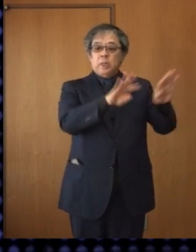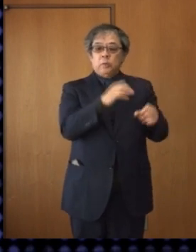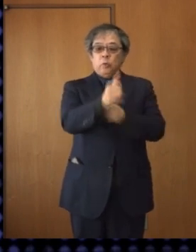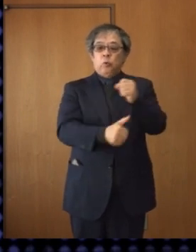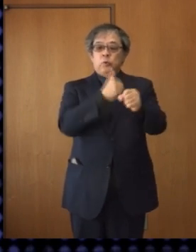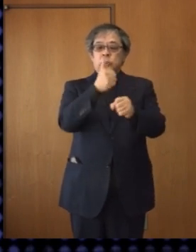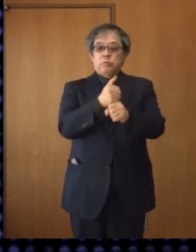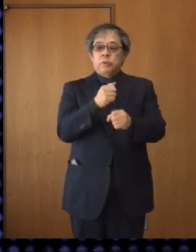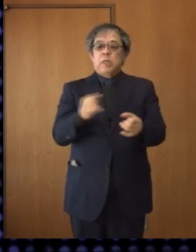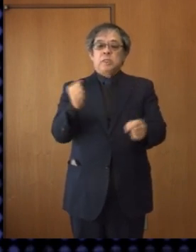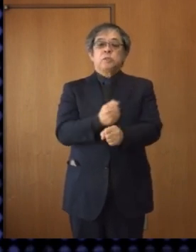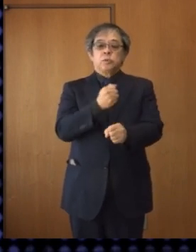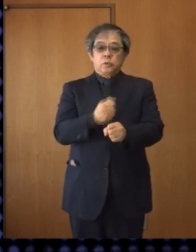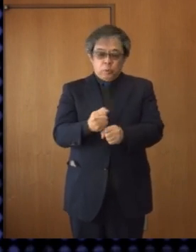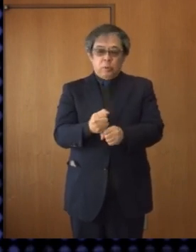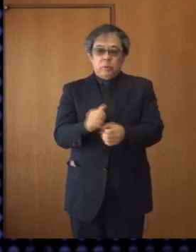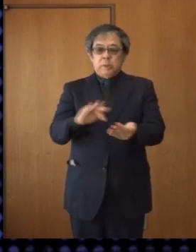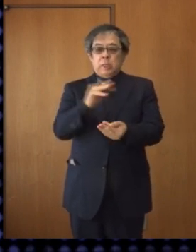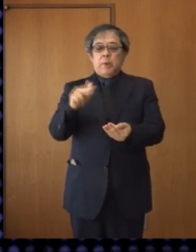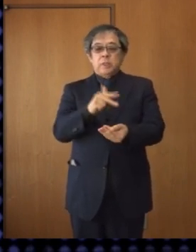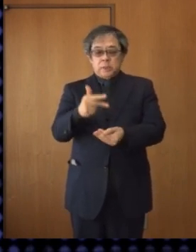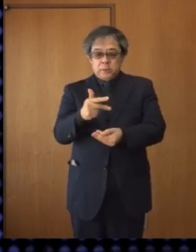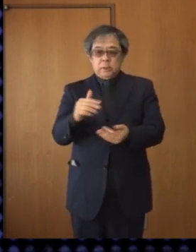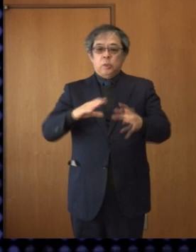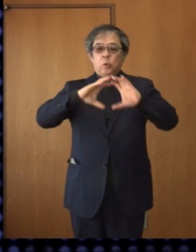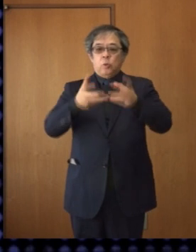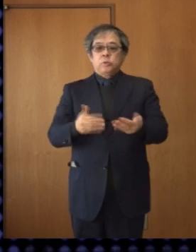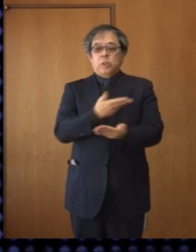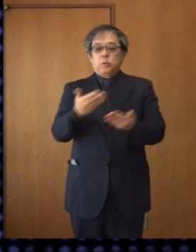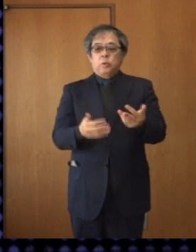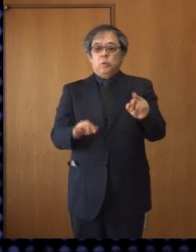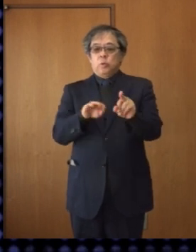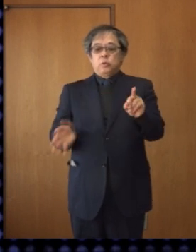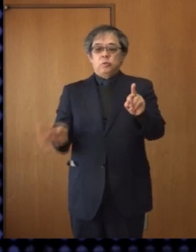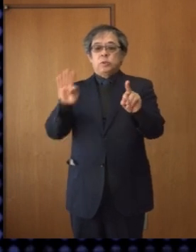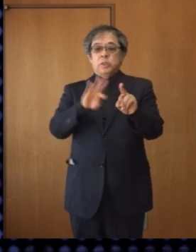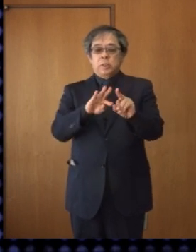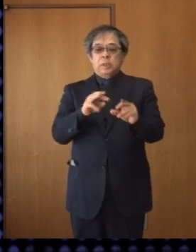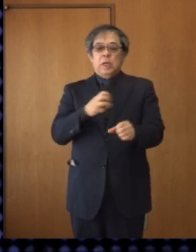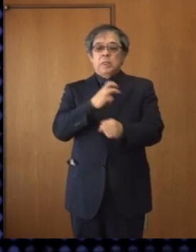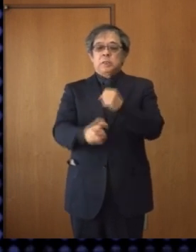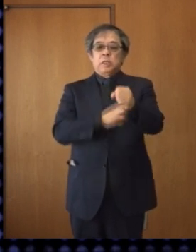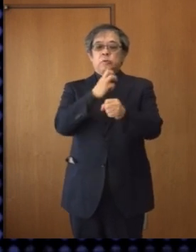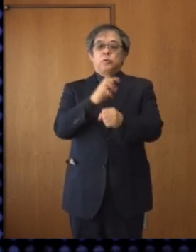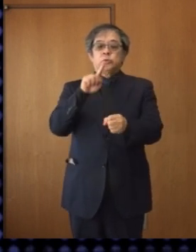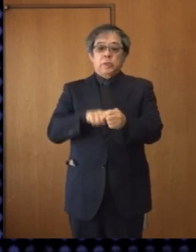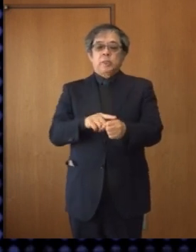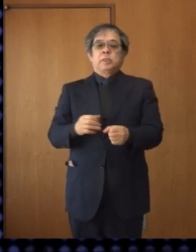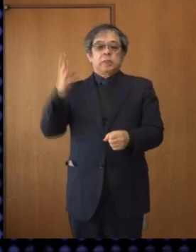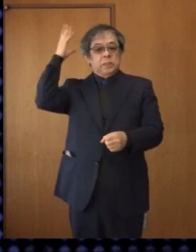や多摩市国際交流センター30周年記念事業なども行われました。